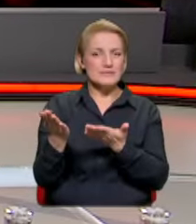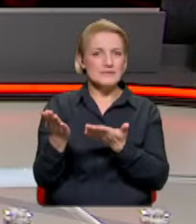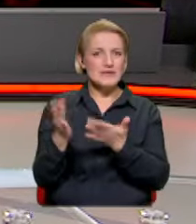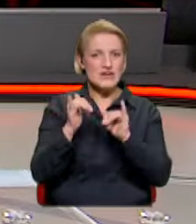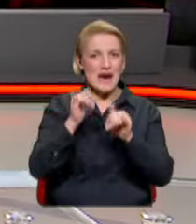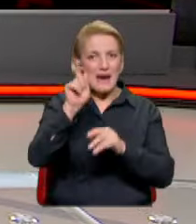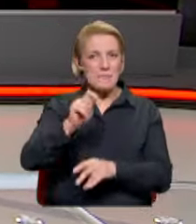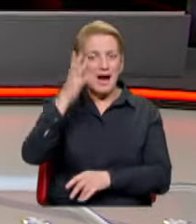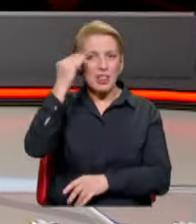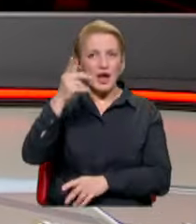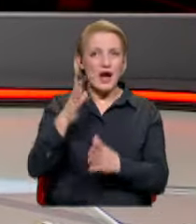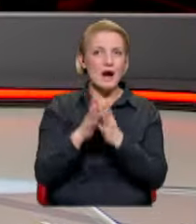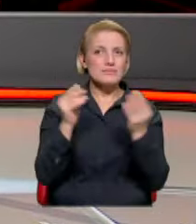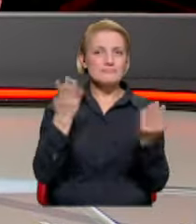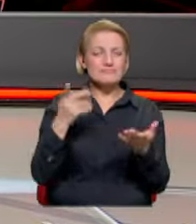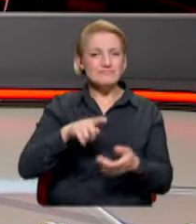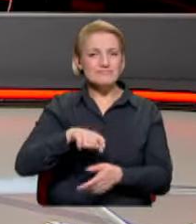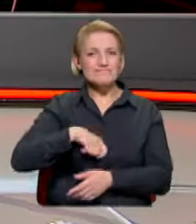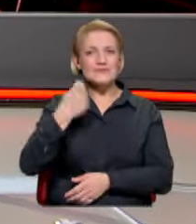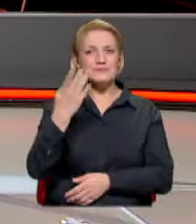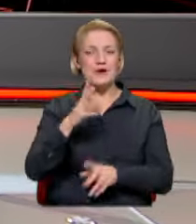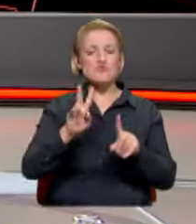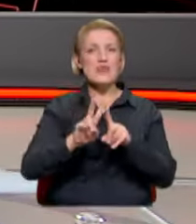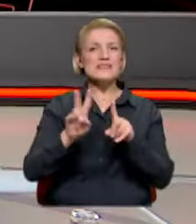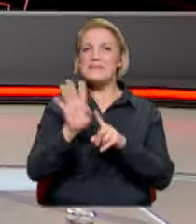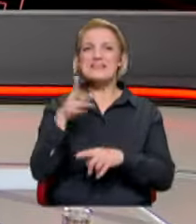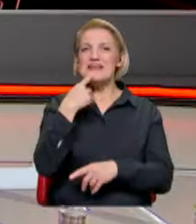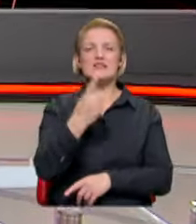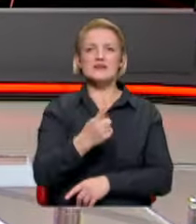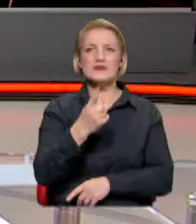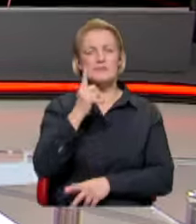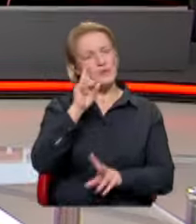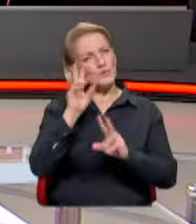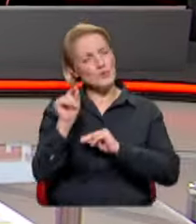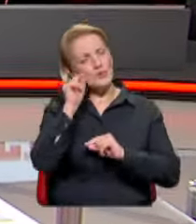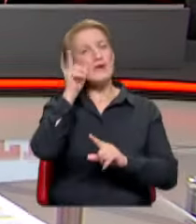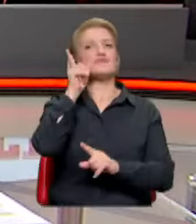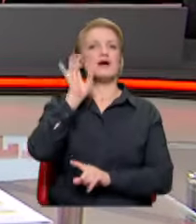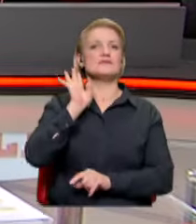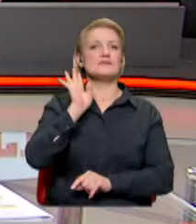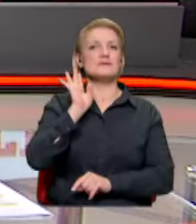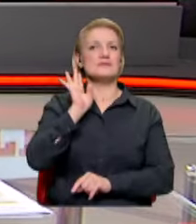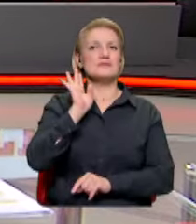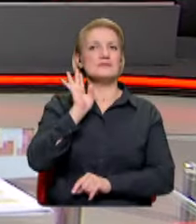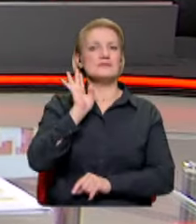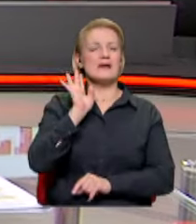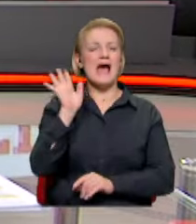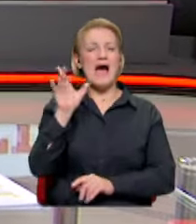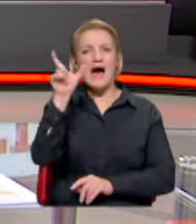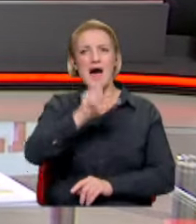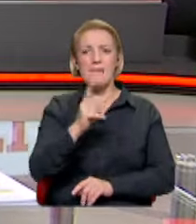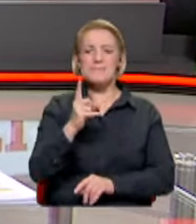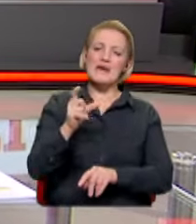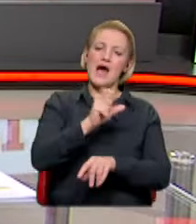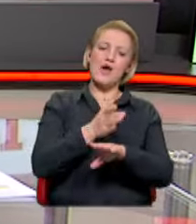ya bundan daha Absürt ne olabilir ya nebati ne demişti bir uyuyup uyanacağız her ay bir